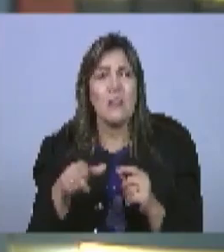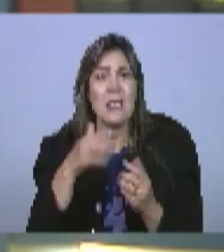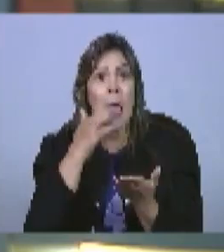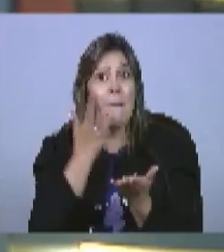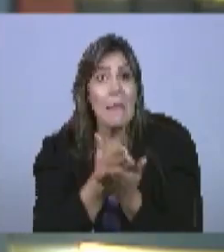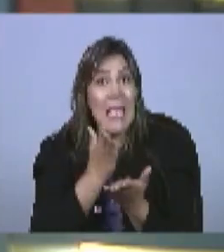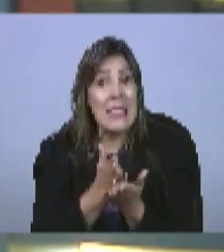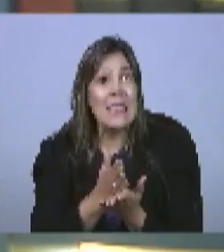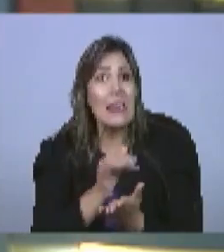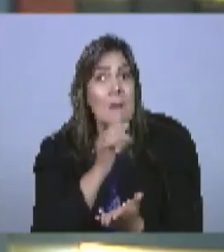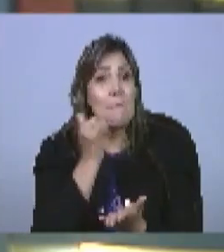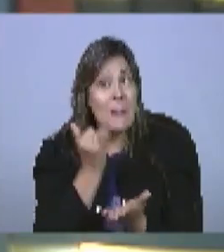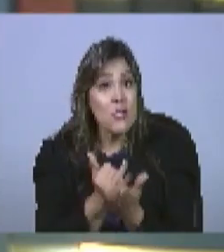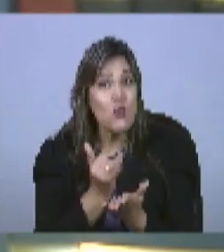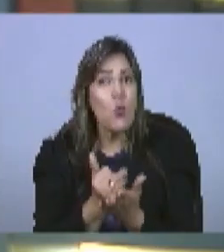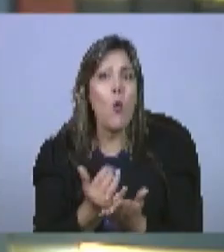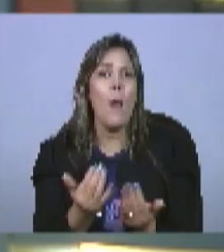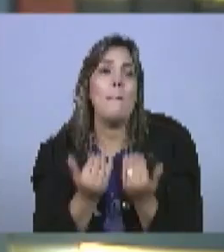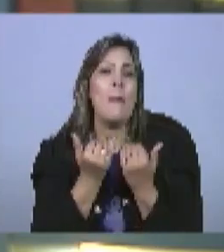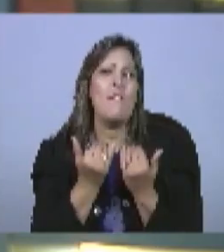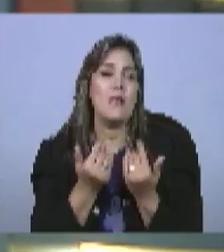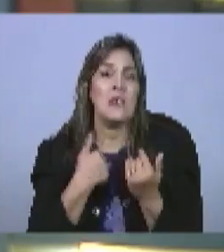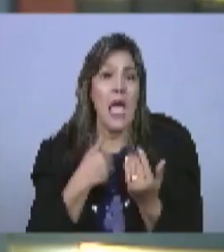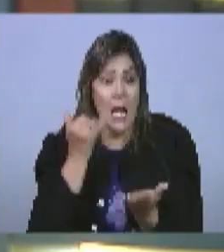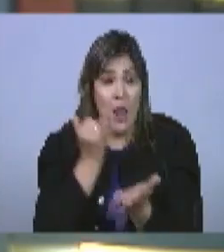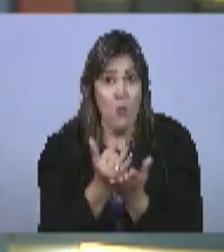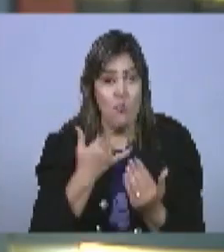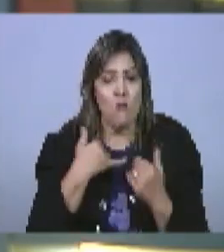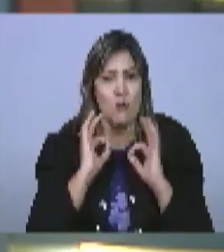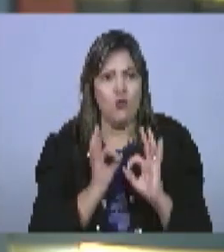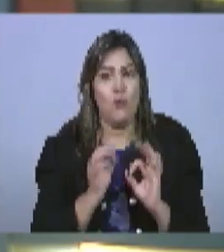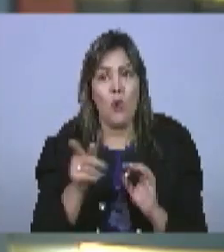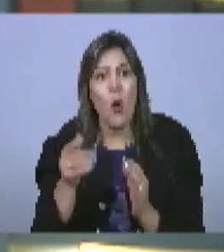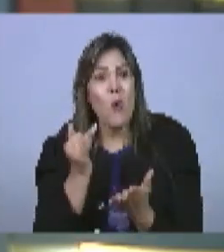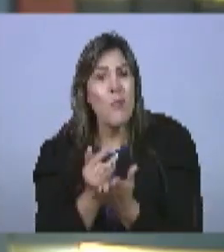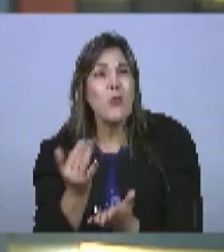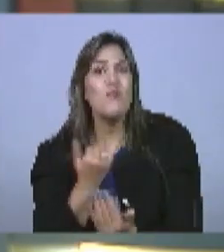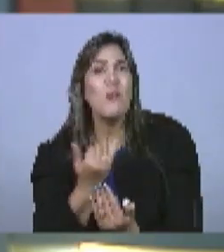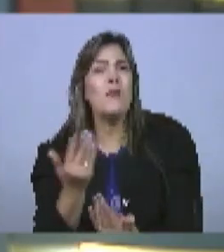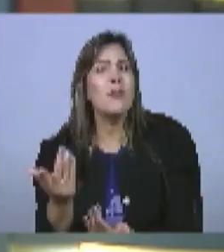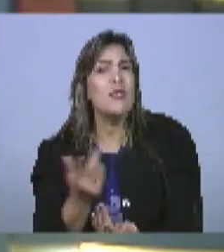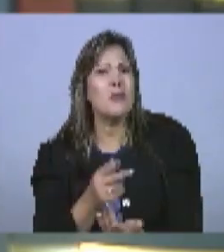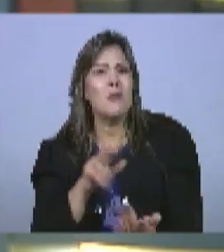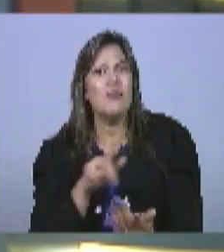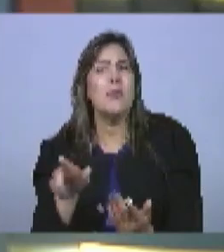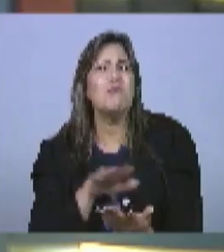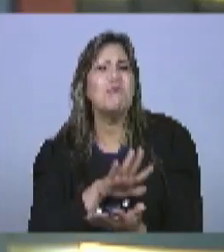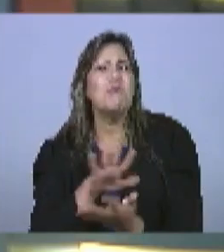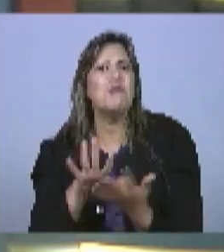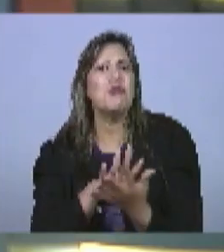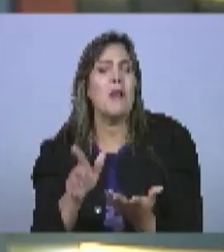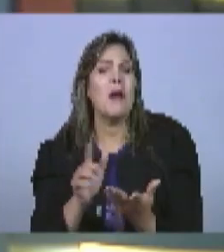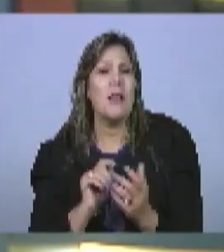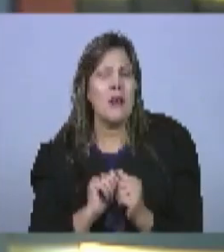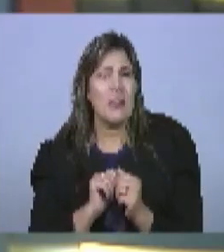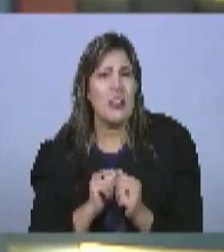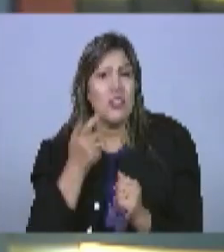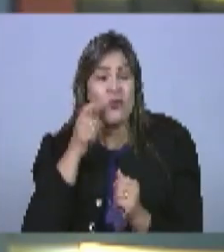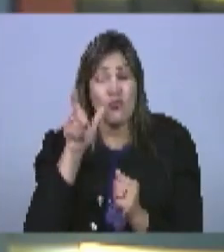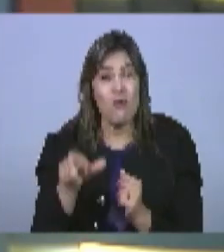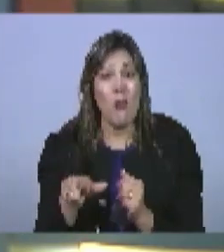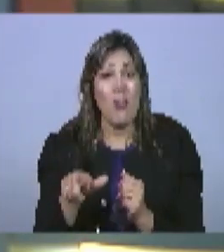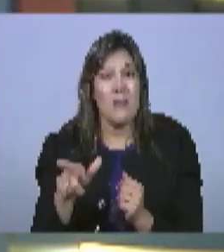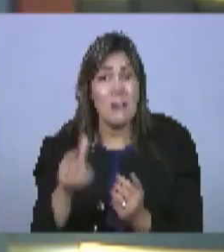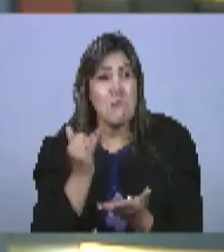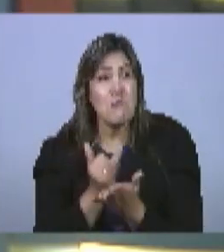هو موجود عليها هي دي المشكله لما انت تبقى جد وتعامل مع شخص مستهتر تصبح هناك مشكله الشخص المستهتر